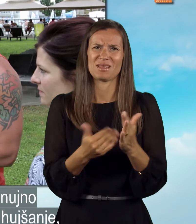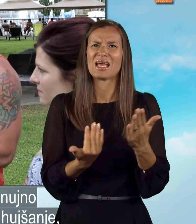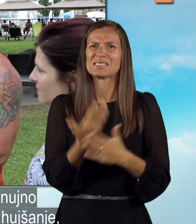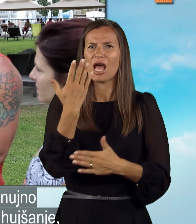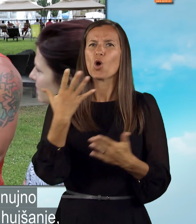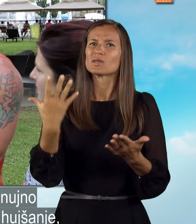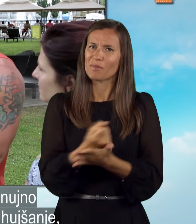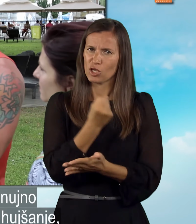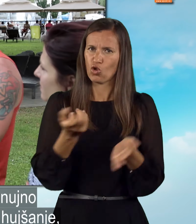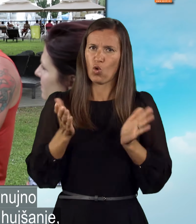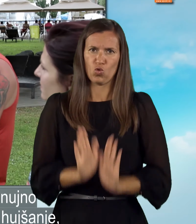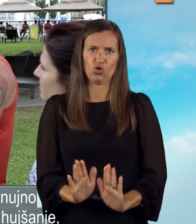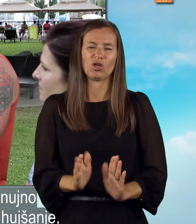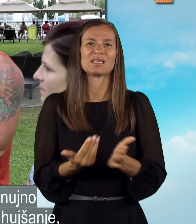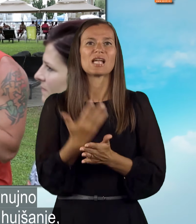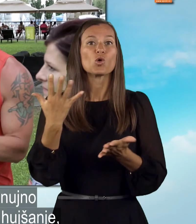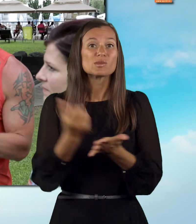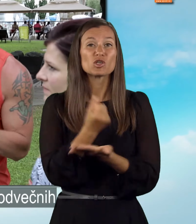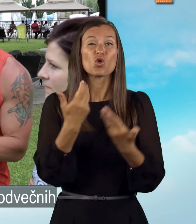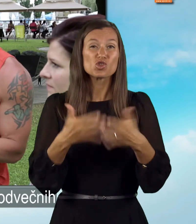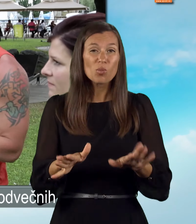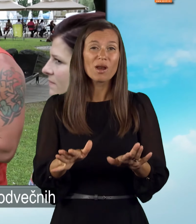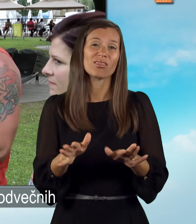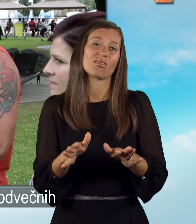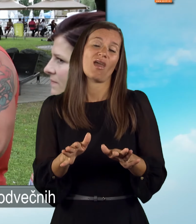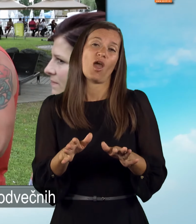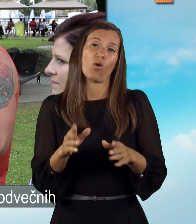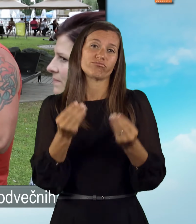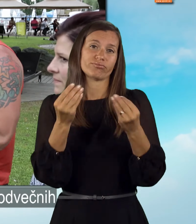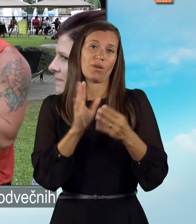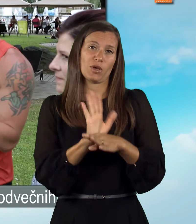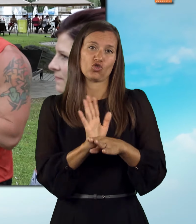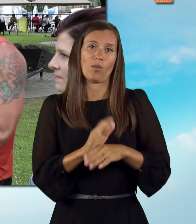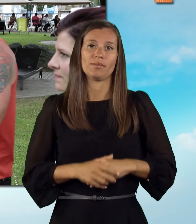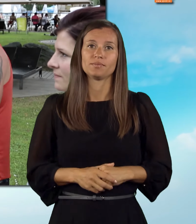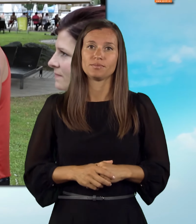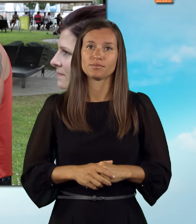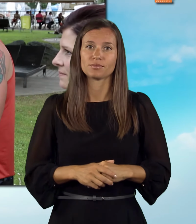potrebna za uspešno hujšanje, za uspešno zgubljanje odvečne maščobe.